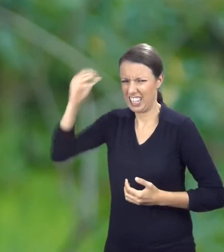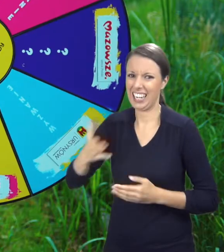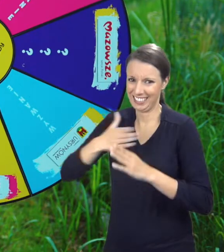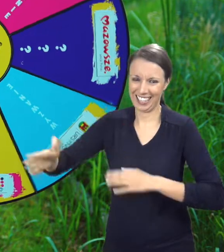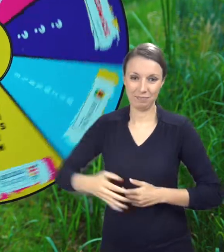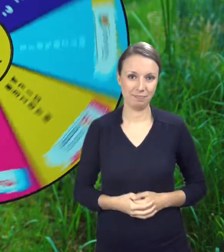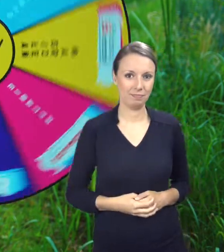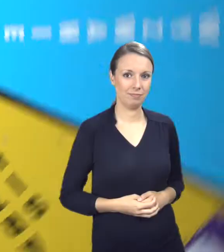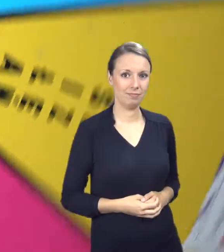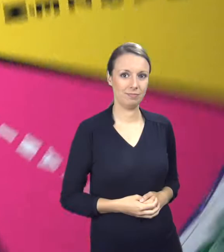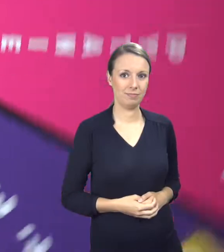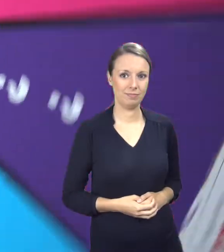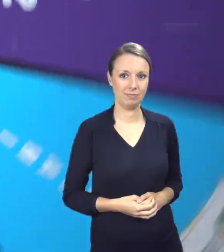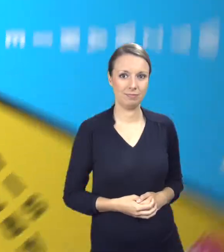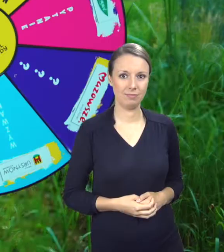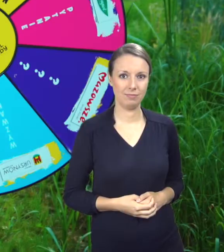Kręcę.